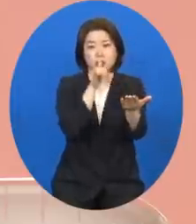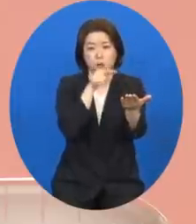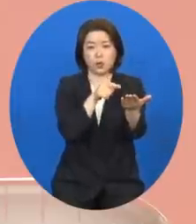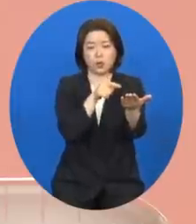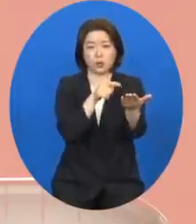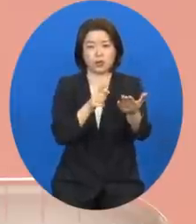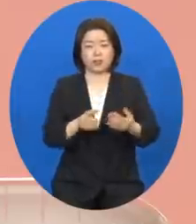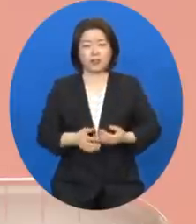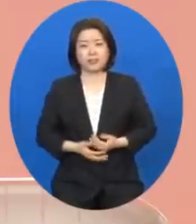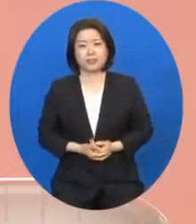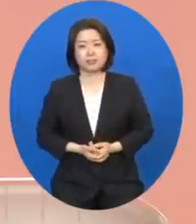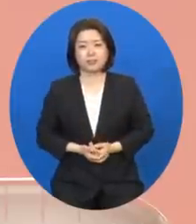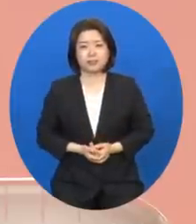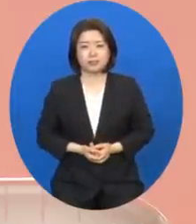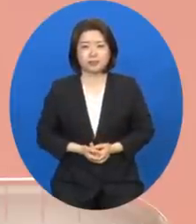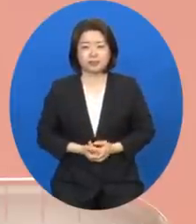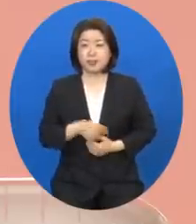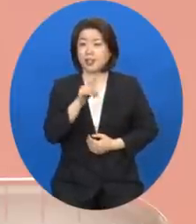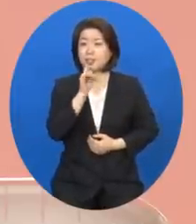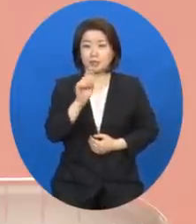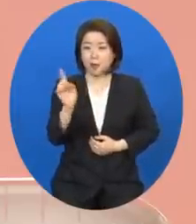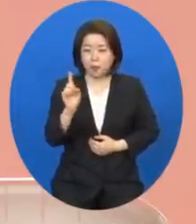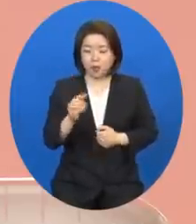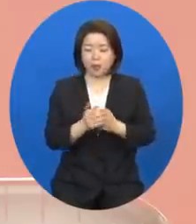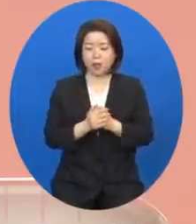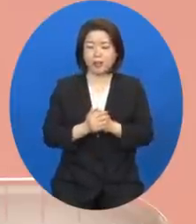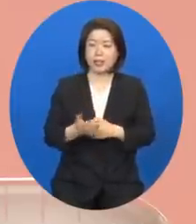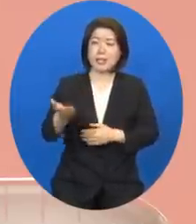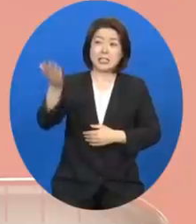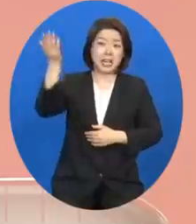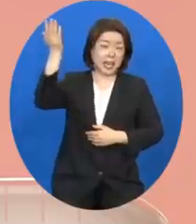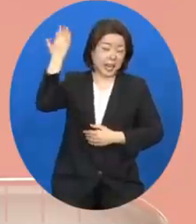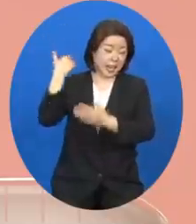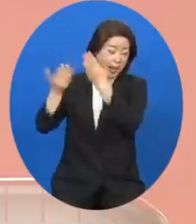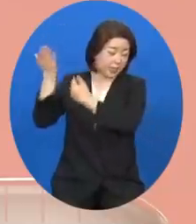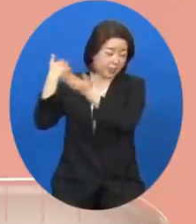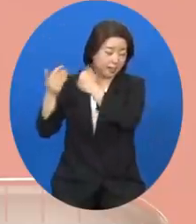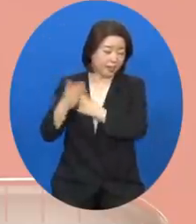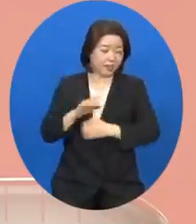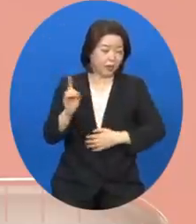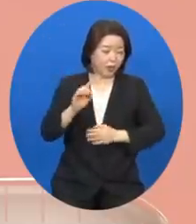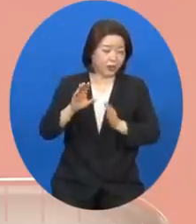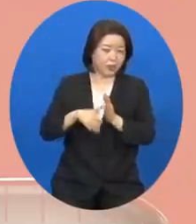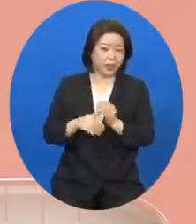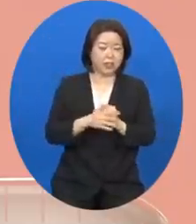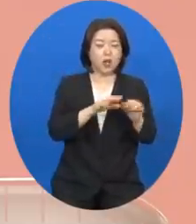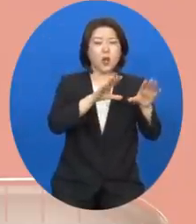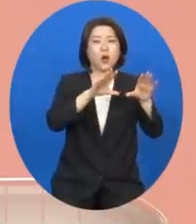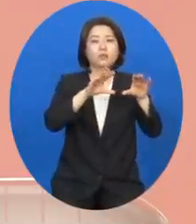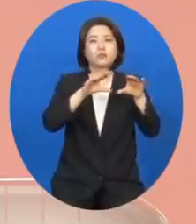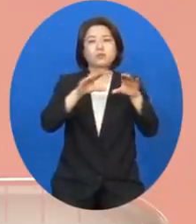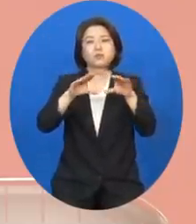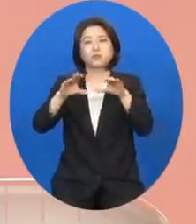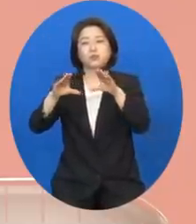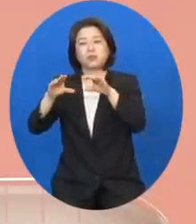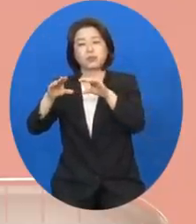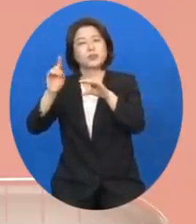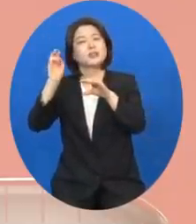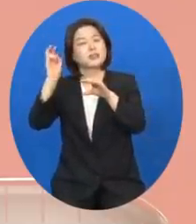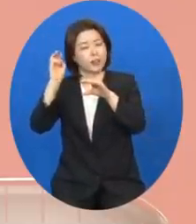있습니다. 그 말은 그 돌이 어느 순간에는 아주 부드러운 상태였다는